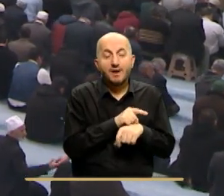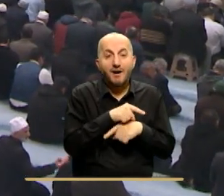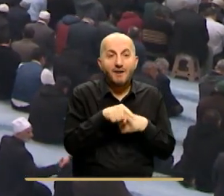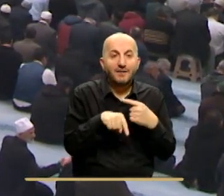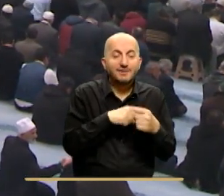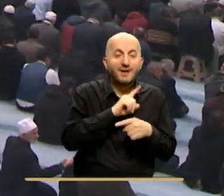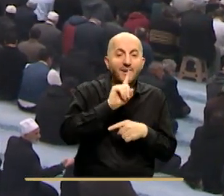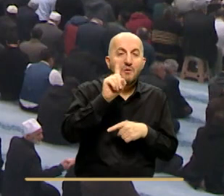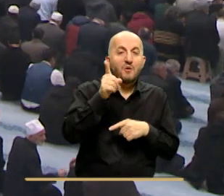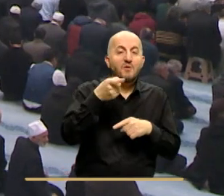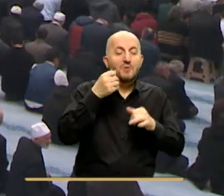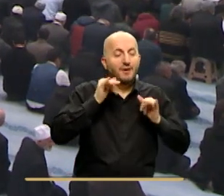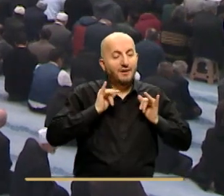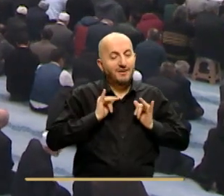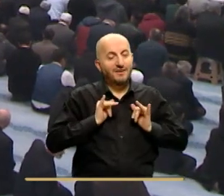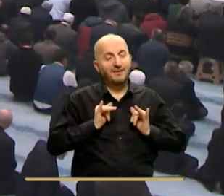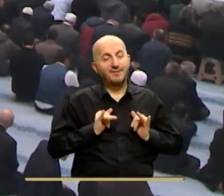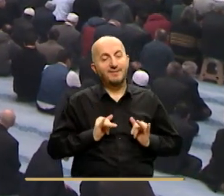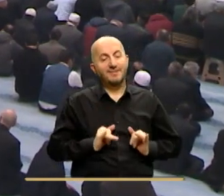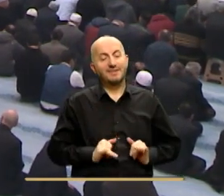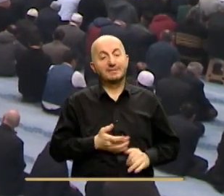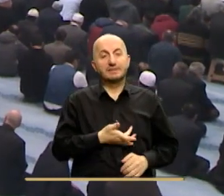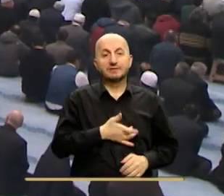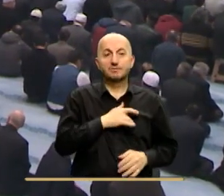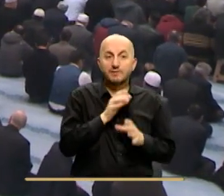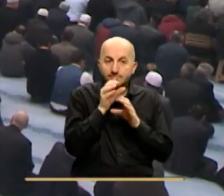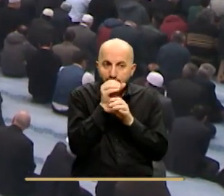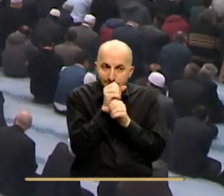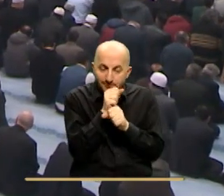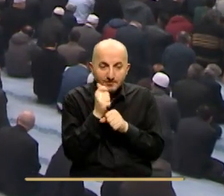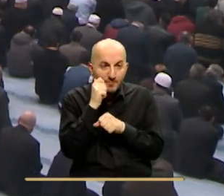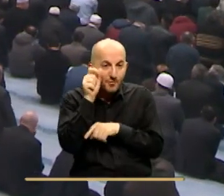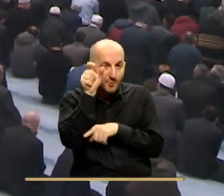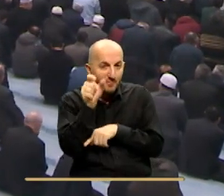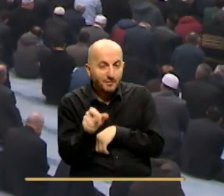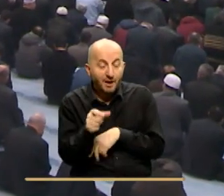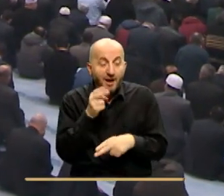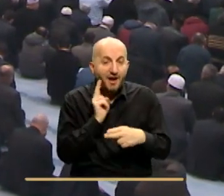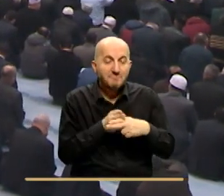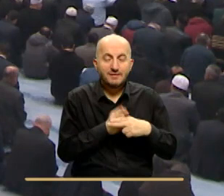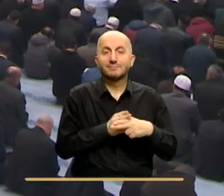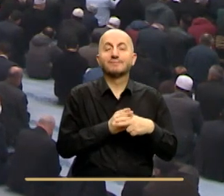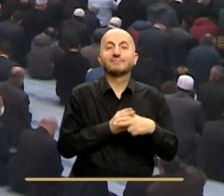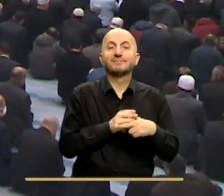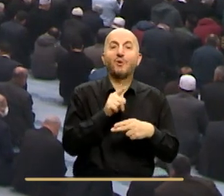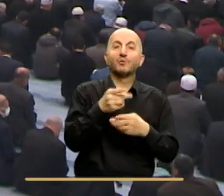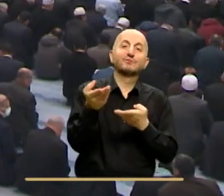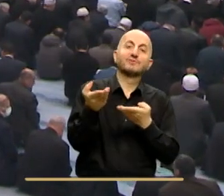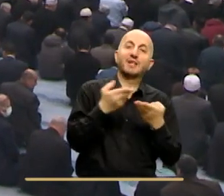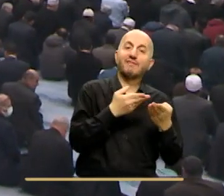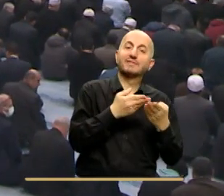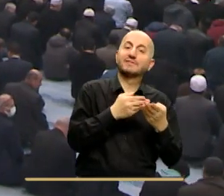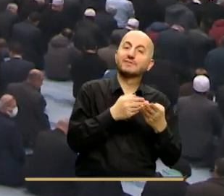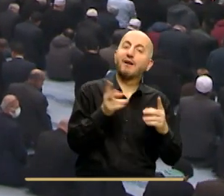aradığını bulup ferahlayan bu imanını gizleyen mümin hemen onun davetine